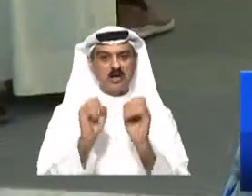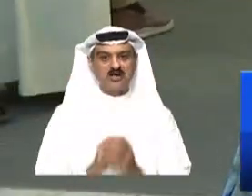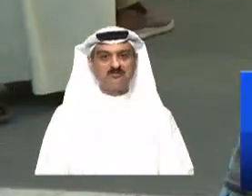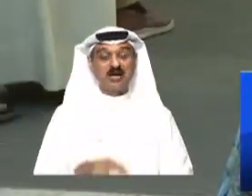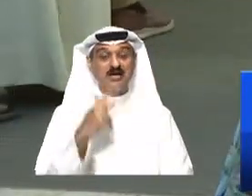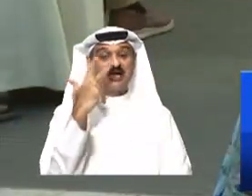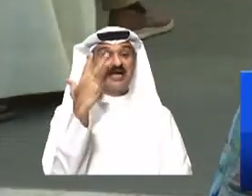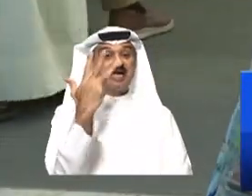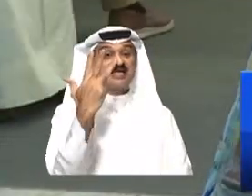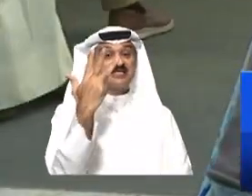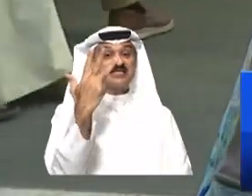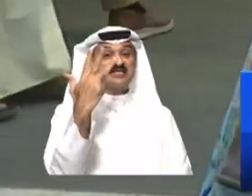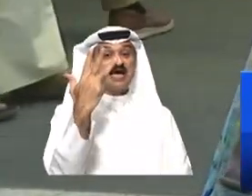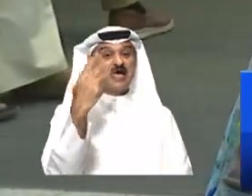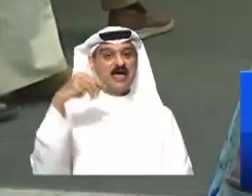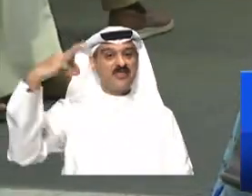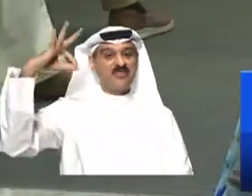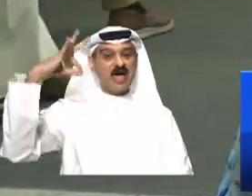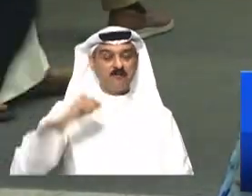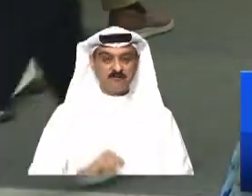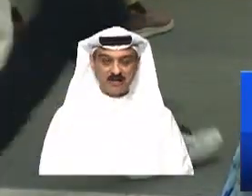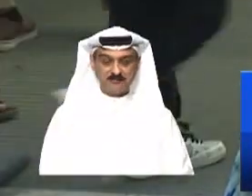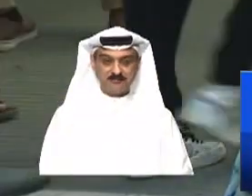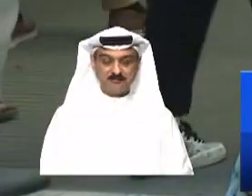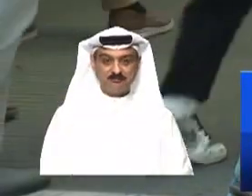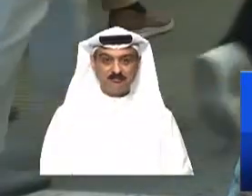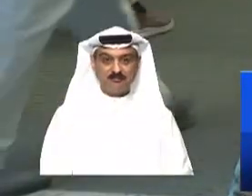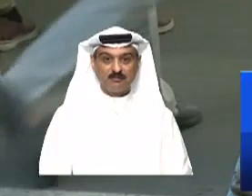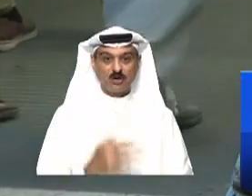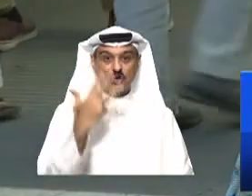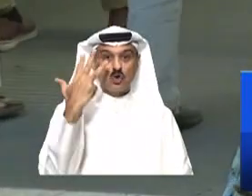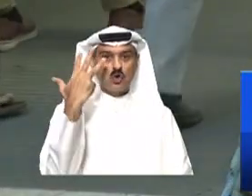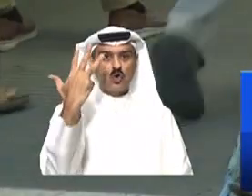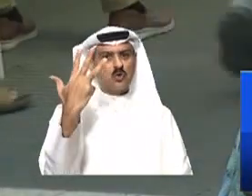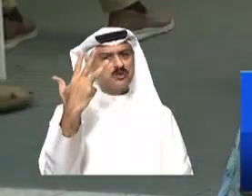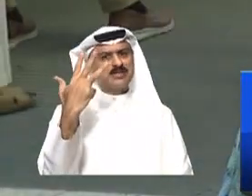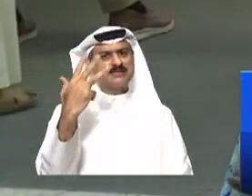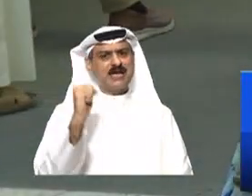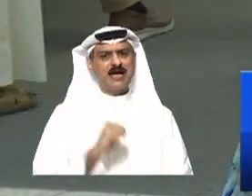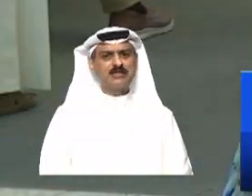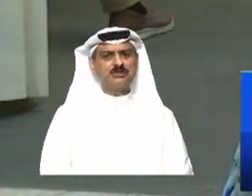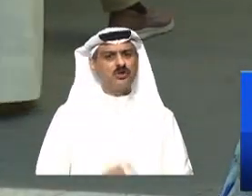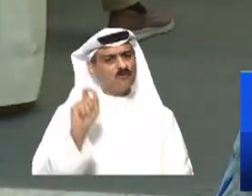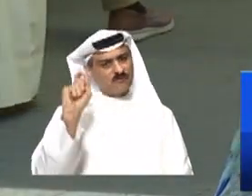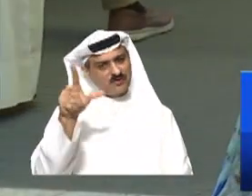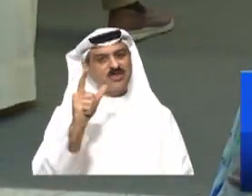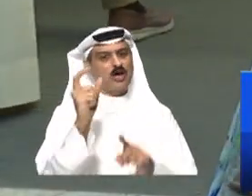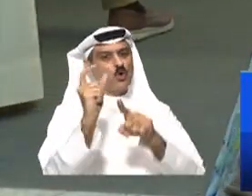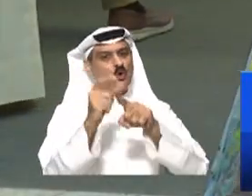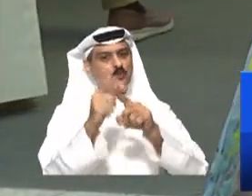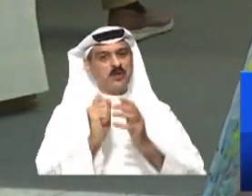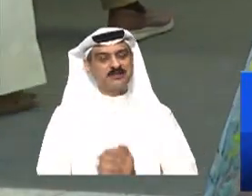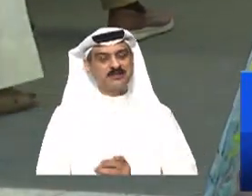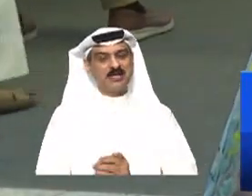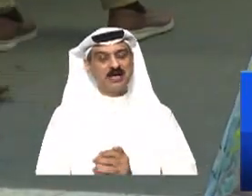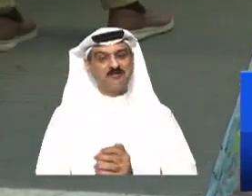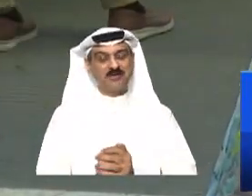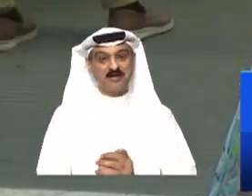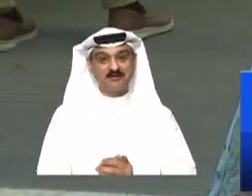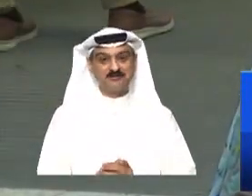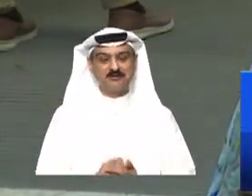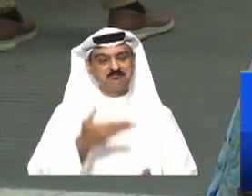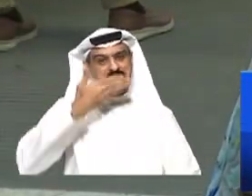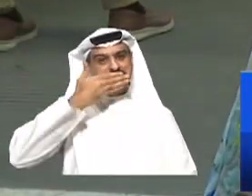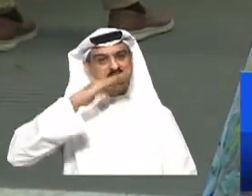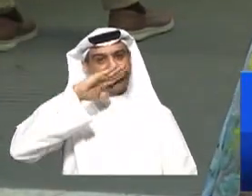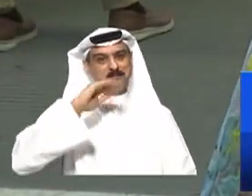9 ميداليات ذهبية والتسعة الثانية بين فضية وبين برونزية في لعبة الألعاب القوى والبوتشي. لله